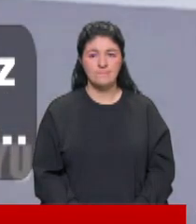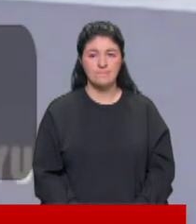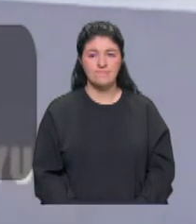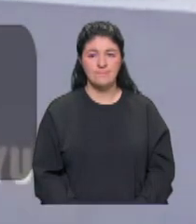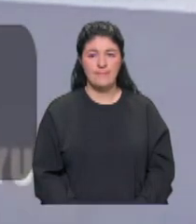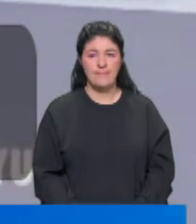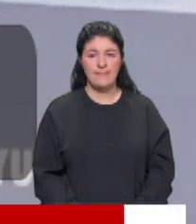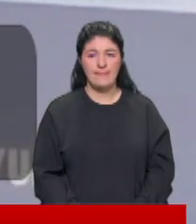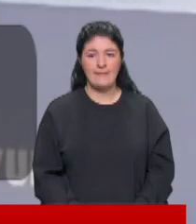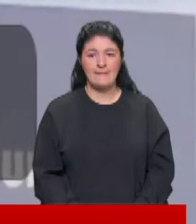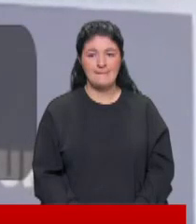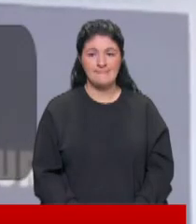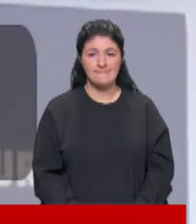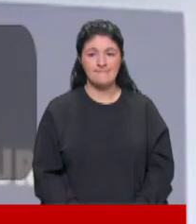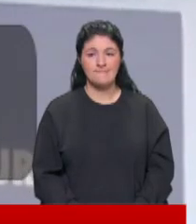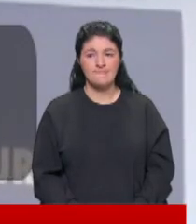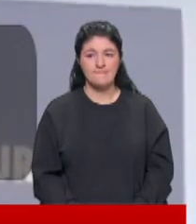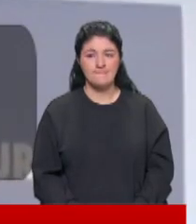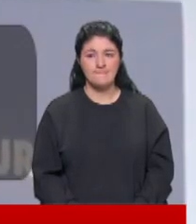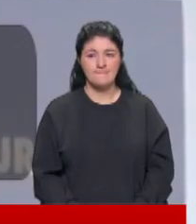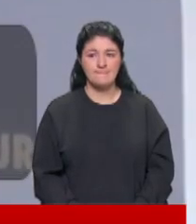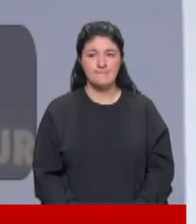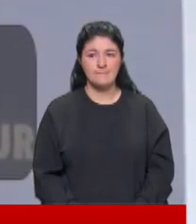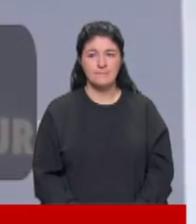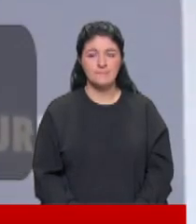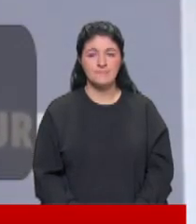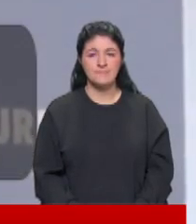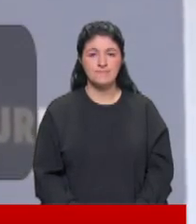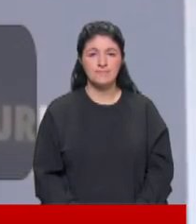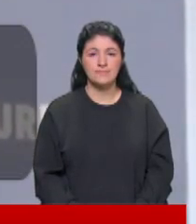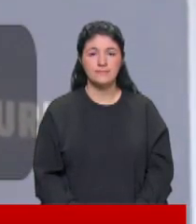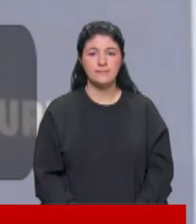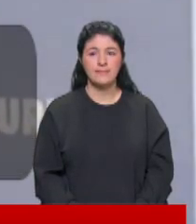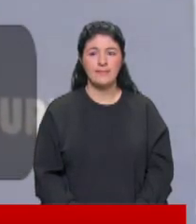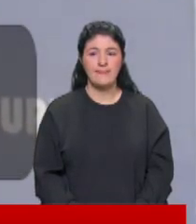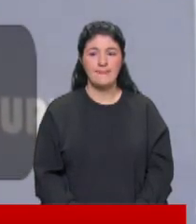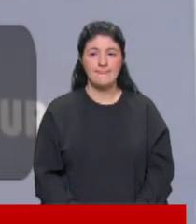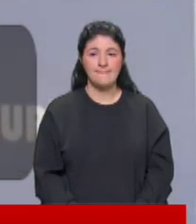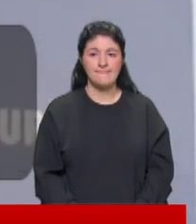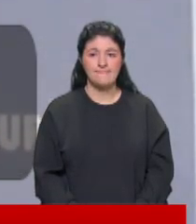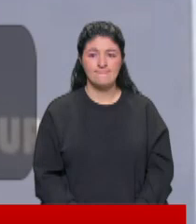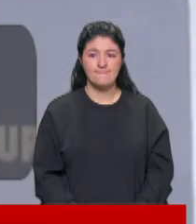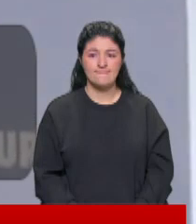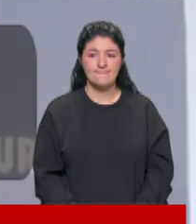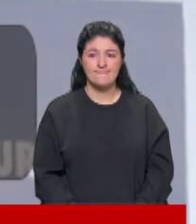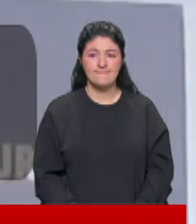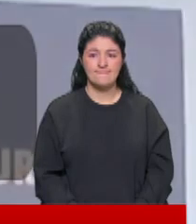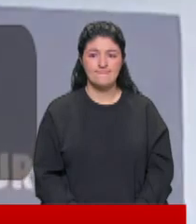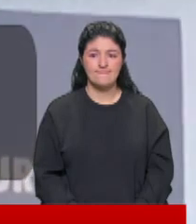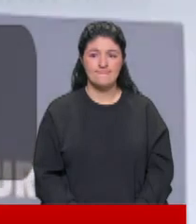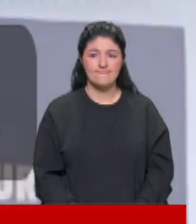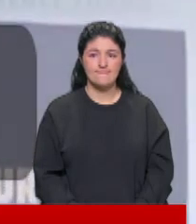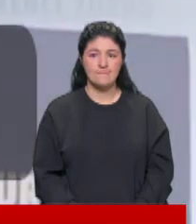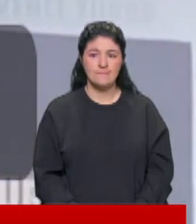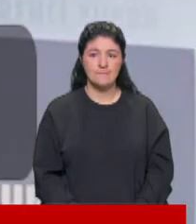görebileceğin 225 genç kız öğrencimizin olduğu bir yurda müsaade ederseniz kızınızın ismini